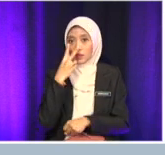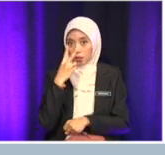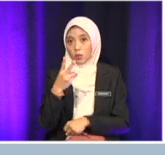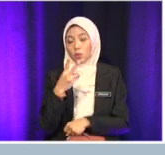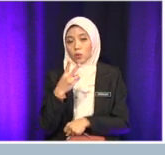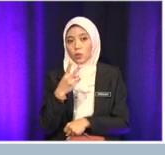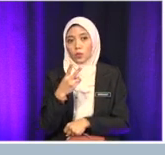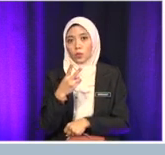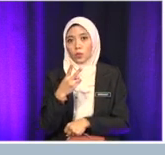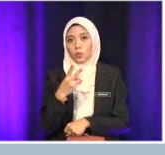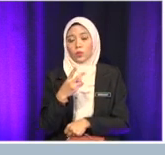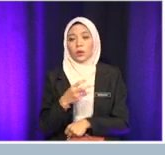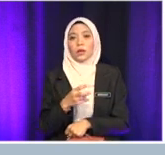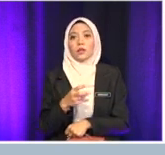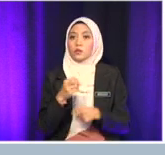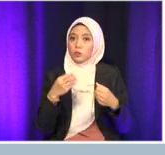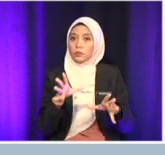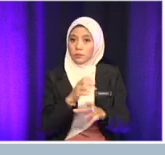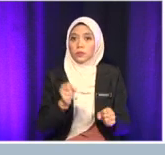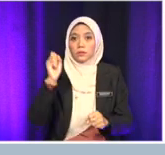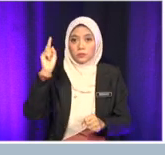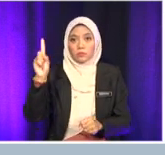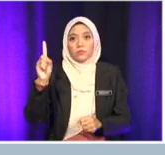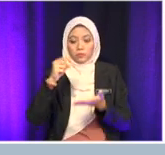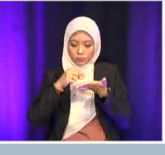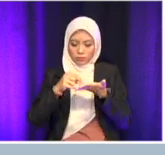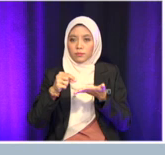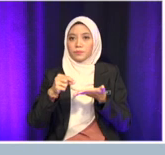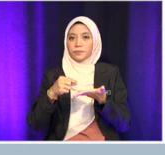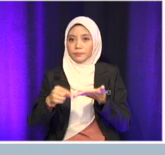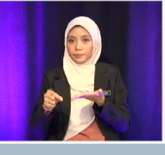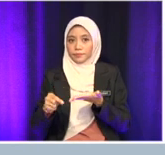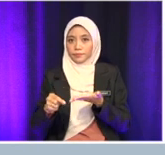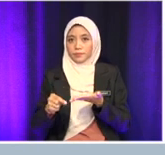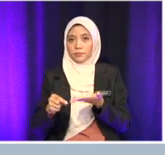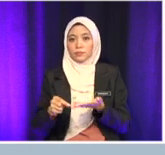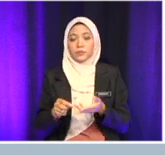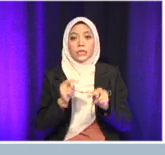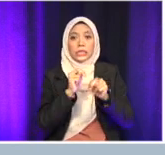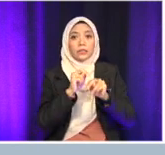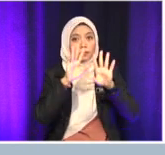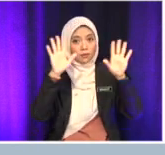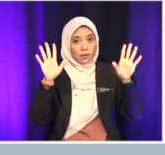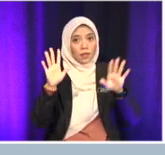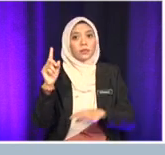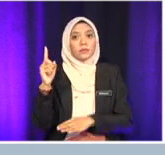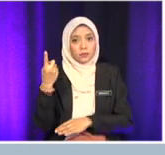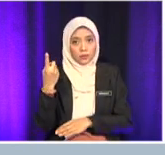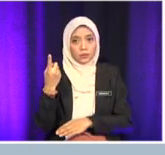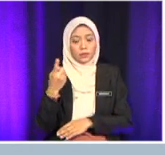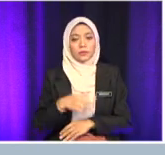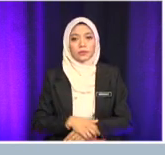berubah tengok daripada kecil ke besar kurang ajar pembesaran dah dapat satu mata